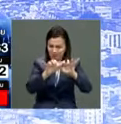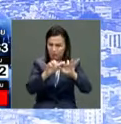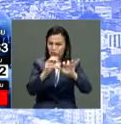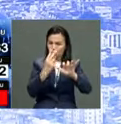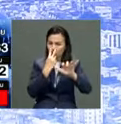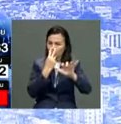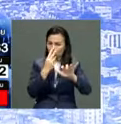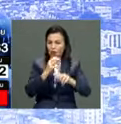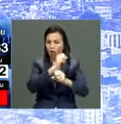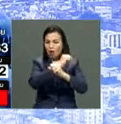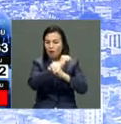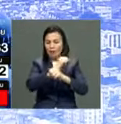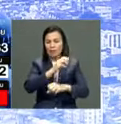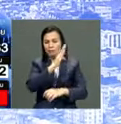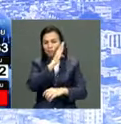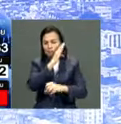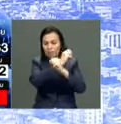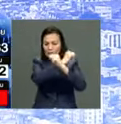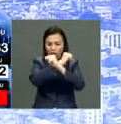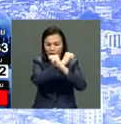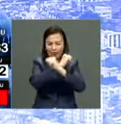ต่อก็ยิ่งไม่ดีครับเป็นการยิ่งเผยแพร่ข่าวปลอมข่าวนี้อีกก็เรียนว่าเราได้ดำเนินการละนะครับเรารู้และว่าอยู่แถวไหนอะไรยังไงนะครับก็เรียนว่าก็ถ้าท่านทำอยู่ก็หยุดซะนะครับแต่ส่วนที่ประชาชนนะครับก็พยายามหลีกเลี่ยงกันพิมพ์ชื่อโดยระบบอัตโนมัตินะครับต้องพยายามพิมพ์ชื่อไปที่ตัวเองครับเดี๋ยวผมอย่างนี้ผมไม่ยอมบอกแต่วันแรกๆนะครับวันที่ผมแนะนำเรื่องการพิมพ์สระเอสระแอนะครับที่ท่านต้องที่ท่านต้องใส่ใจนิดนึงครับเพื่อฉันจะได้ไม่โดนหลอกลวงไม่โดนFishing